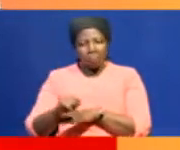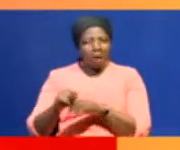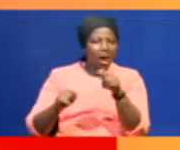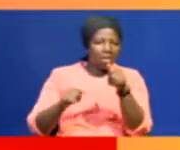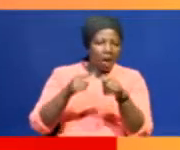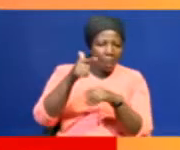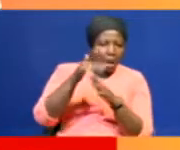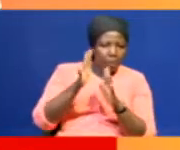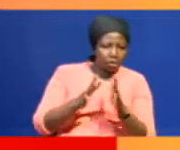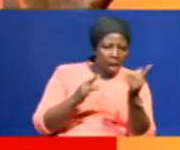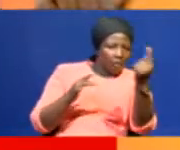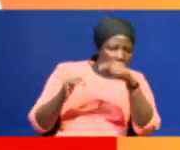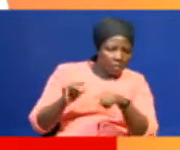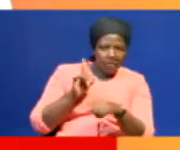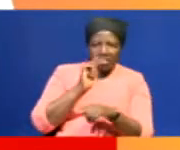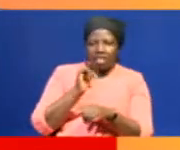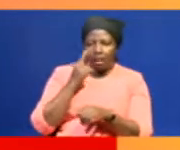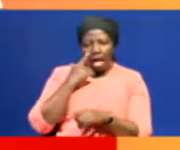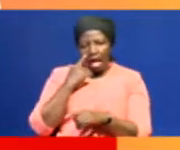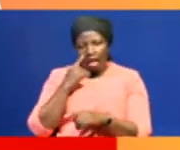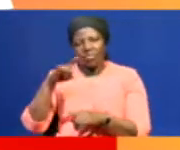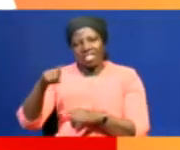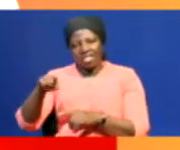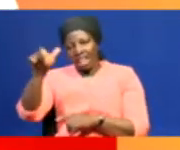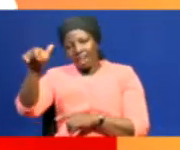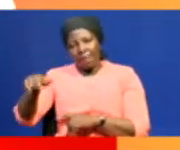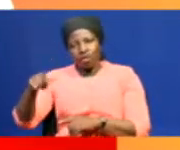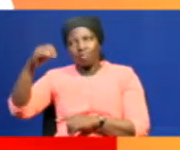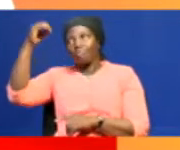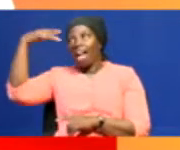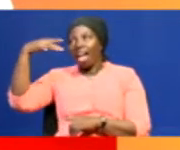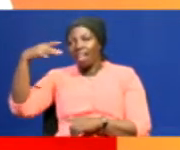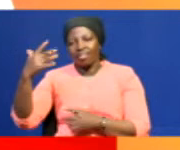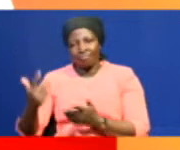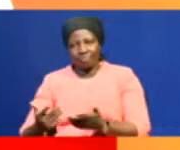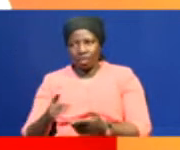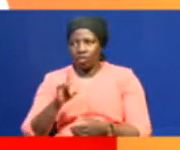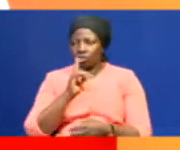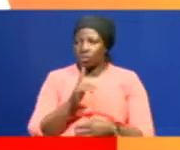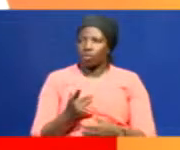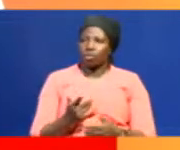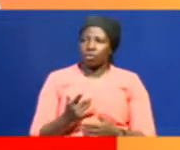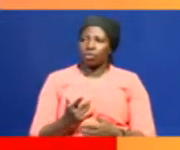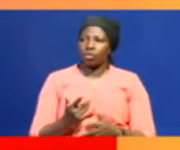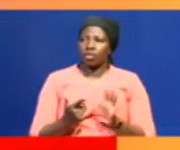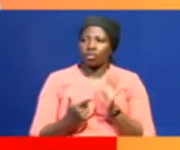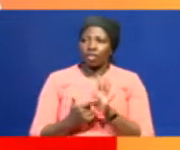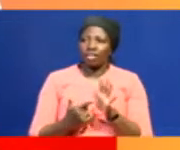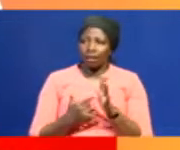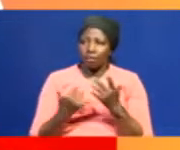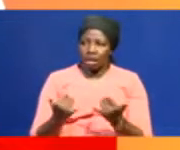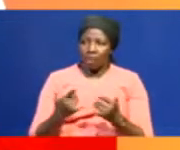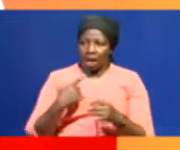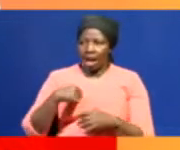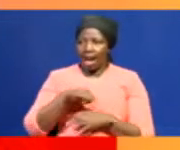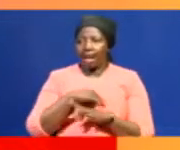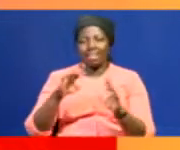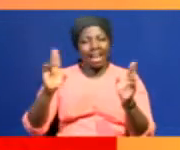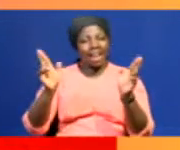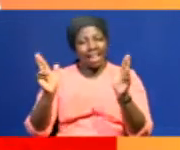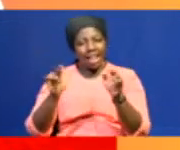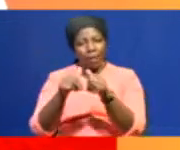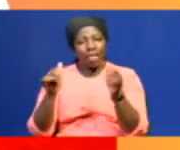ameletwa, anaangalia hapa anaona tunataka mwingine wa kushika lights. So kama nchi kwa saizi hatuko tayari sana kwa sababu zile